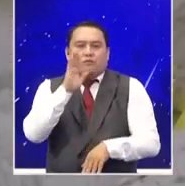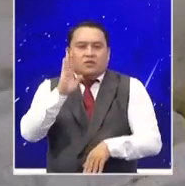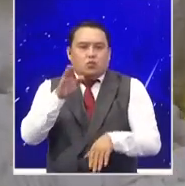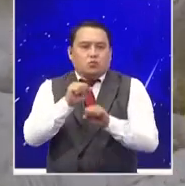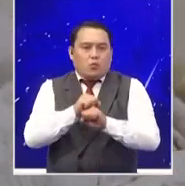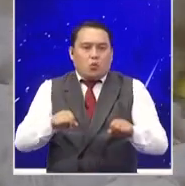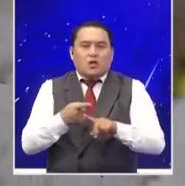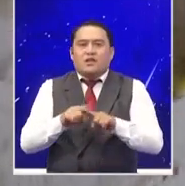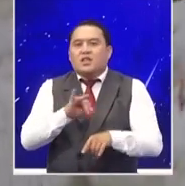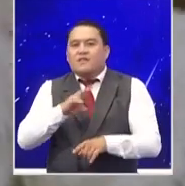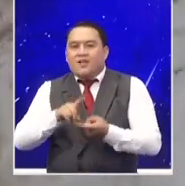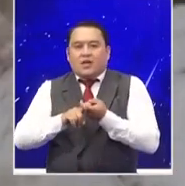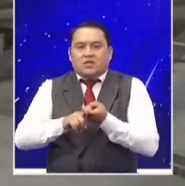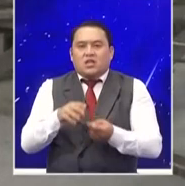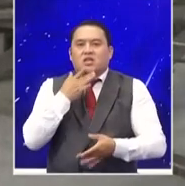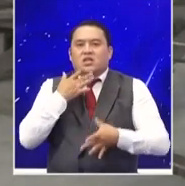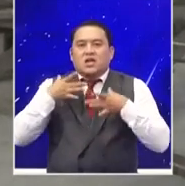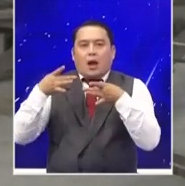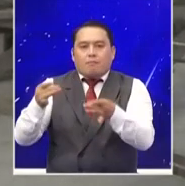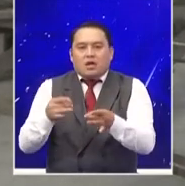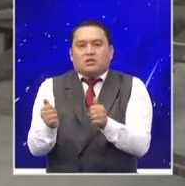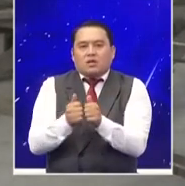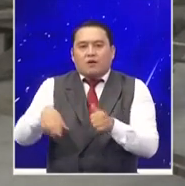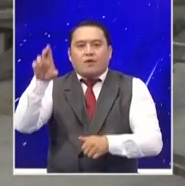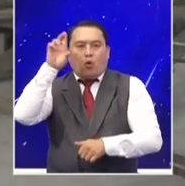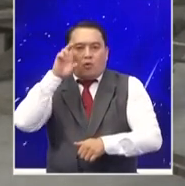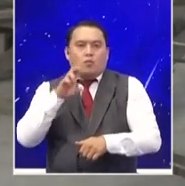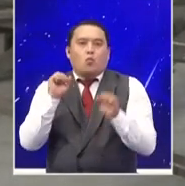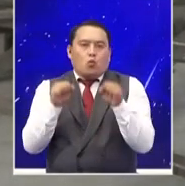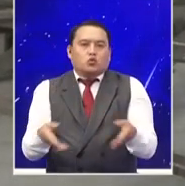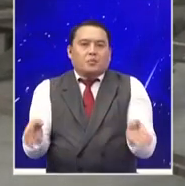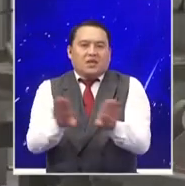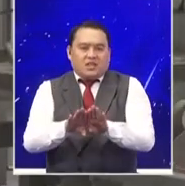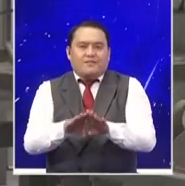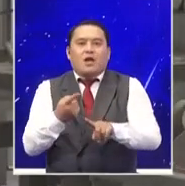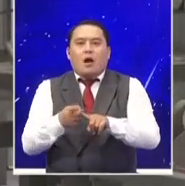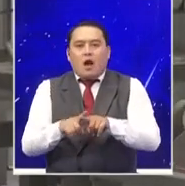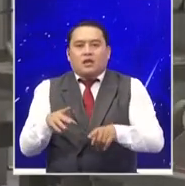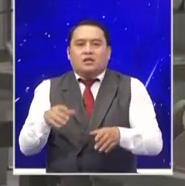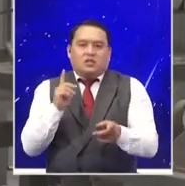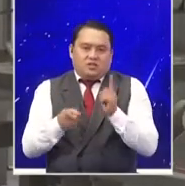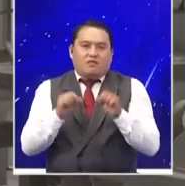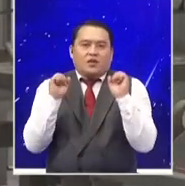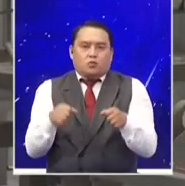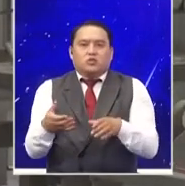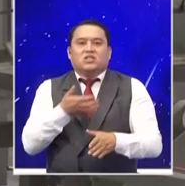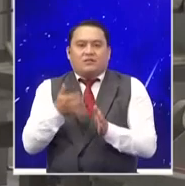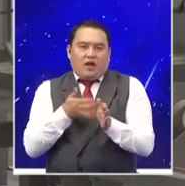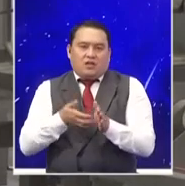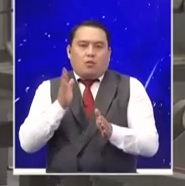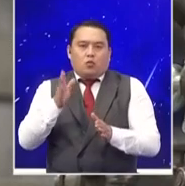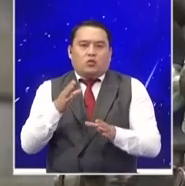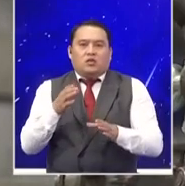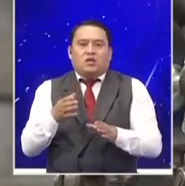дальнейшего распространения инфекции импорт продукции из соседней страны и вовсе могут приостановить. Тогда действительно возможен дефицит. До